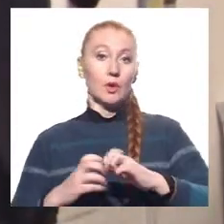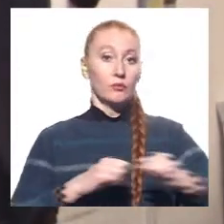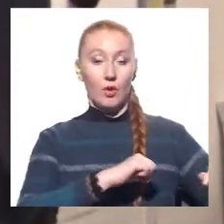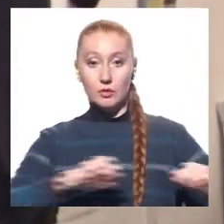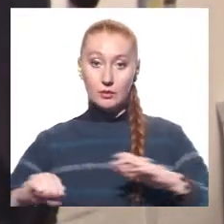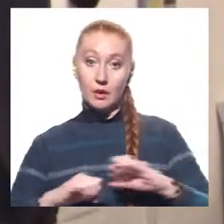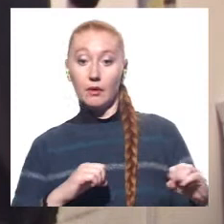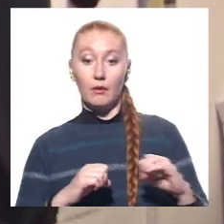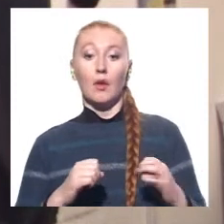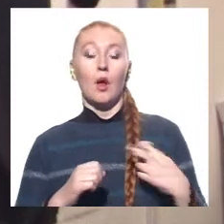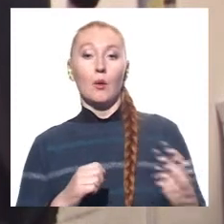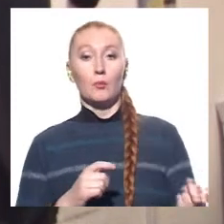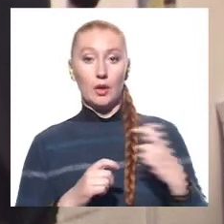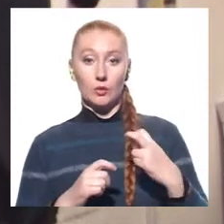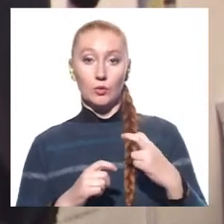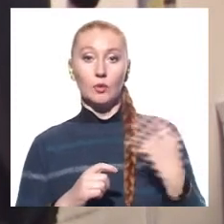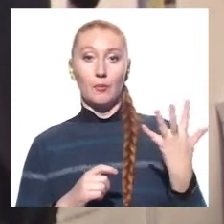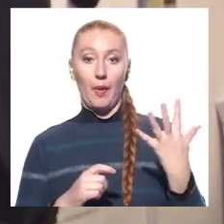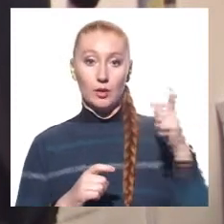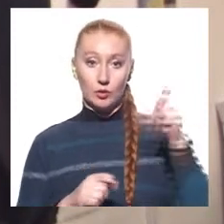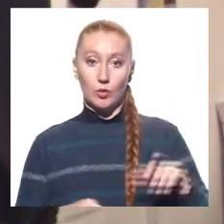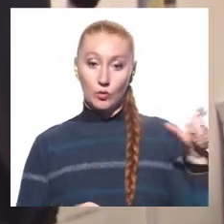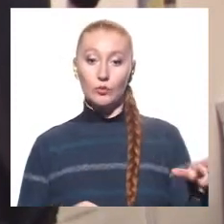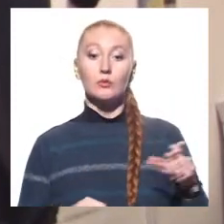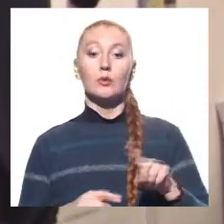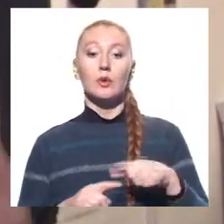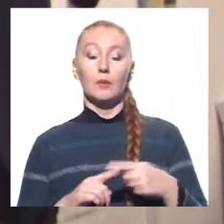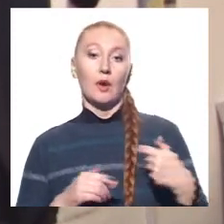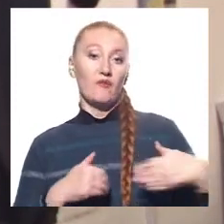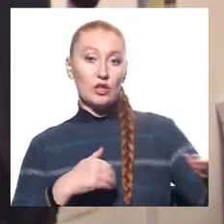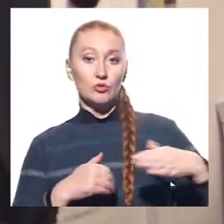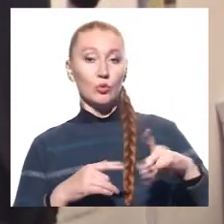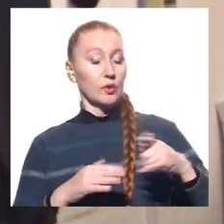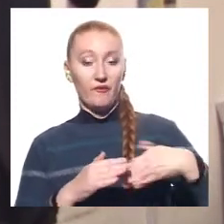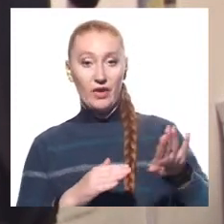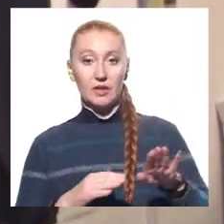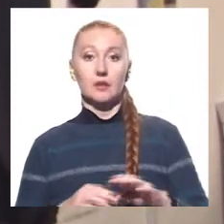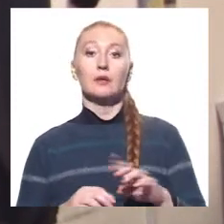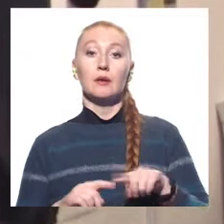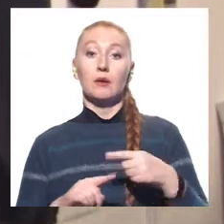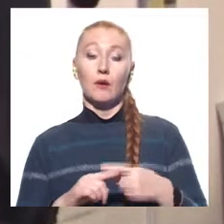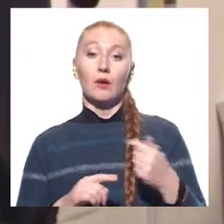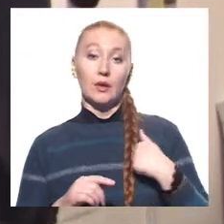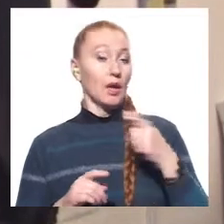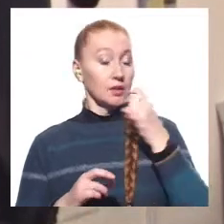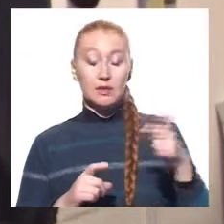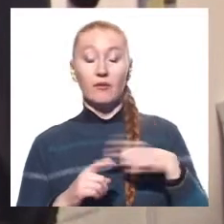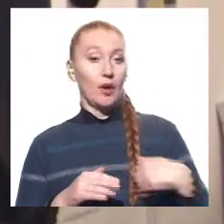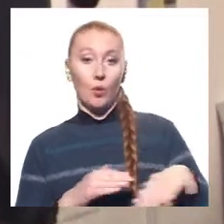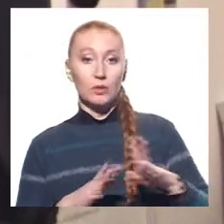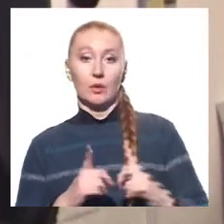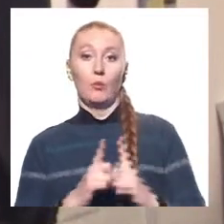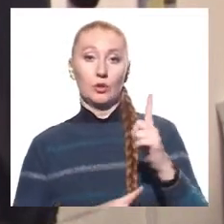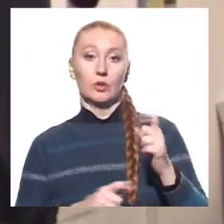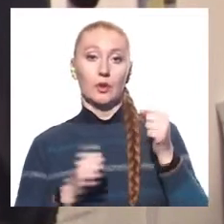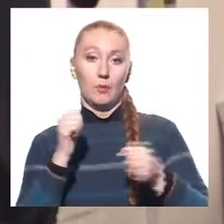розтягувати. Вони почали підходити, п'ятеро людей, мене відштовхувати, казати «відійди». Я сказав «не відійду», і тоді вони просто почали